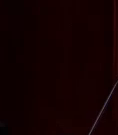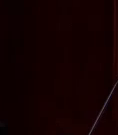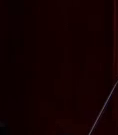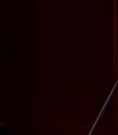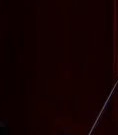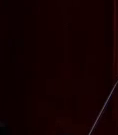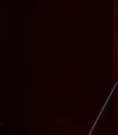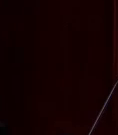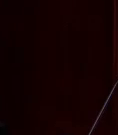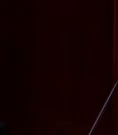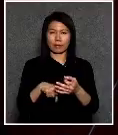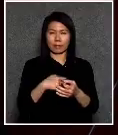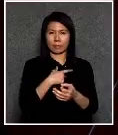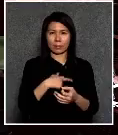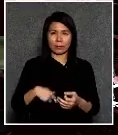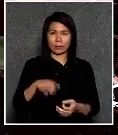黃毓民議員，